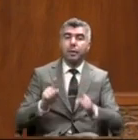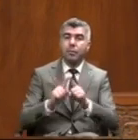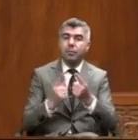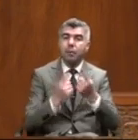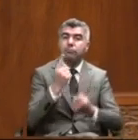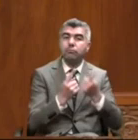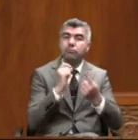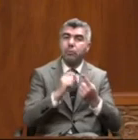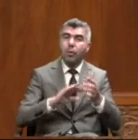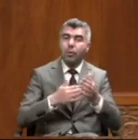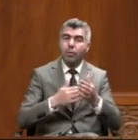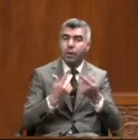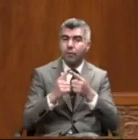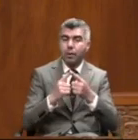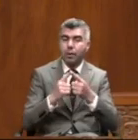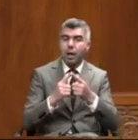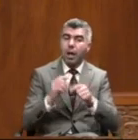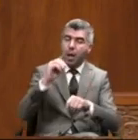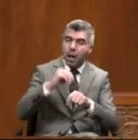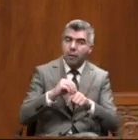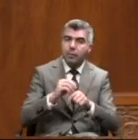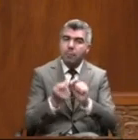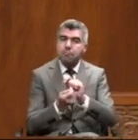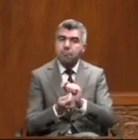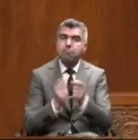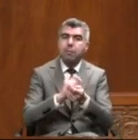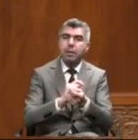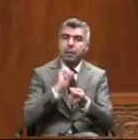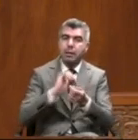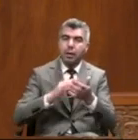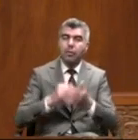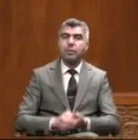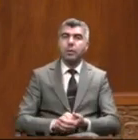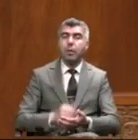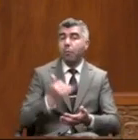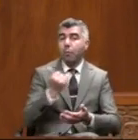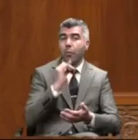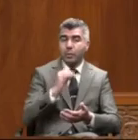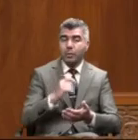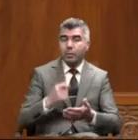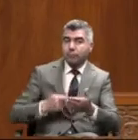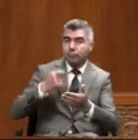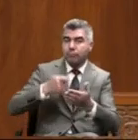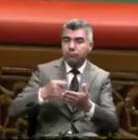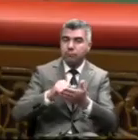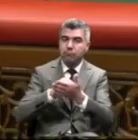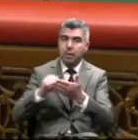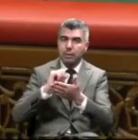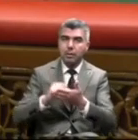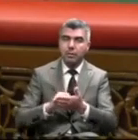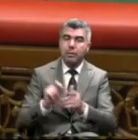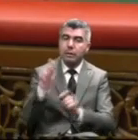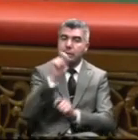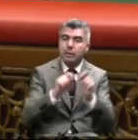تفرضه من اعاده لترتيب الاولويات على مستوى النفقات وهو ما تم